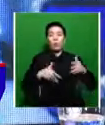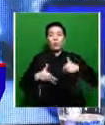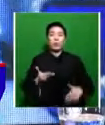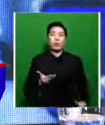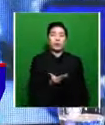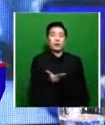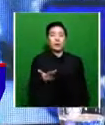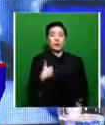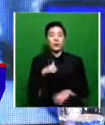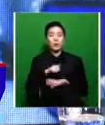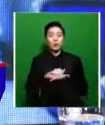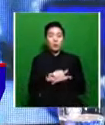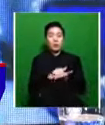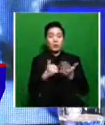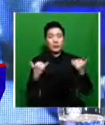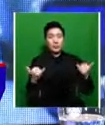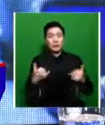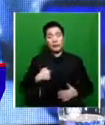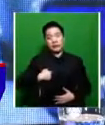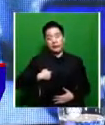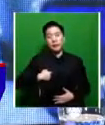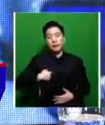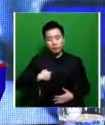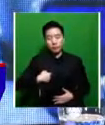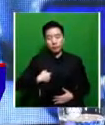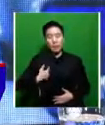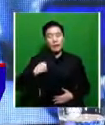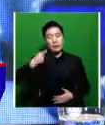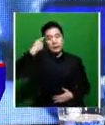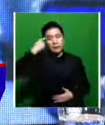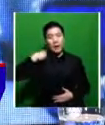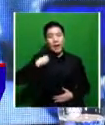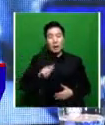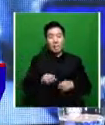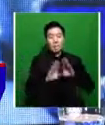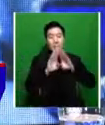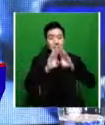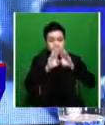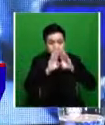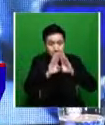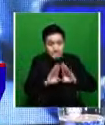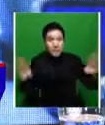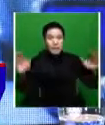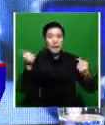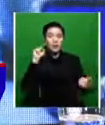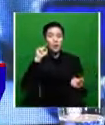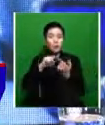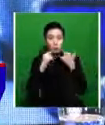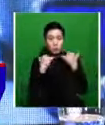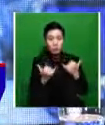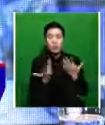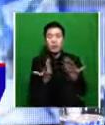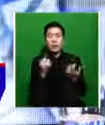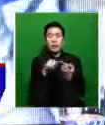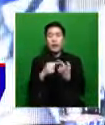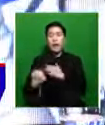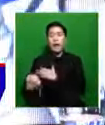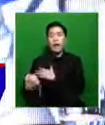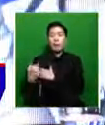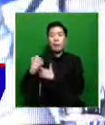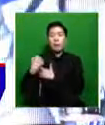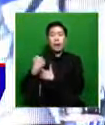าชนที่จะมาใช้บริการเนี่ยเราก็จะพิจารณาให้เปิดได้เมื่อถึงเวลาสมควรตรงนี้มันเป็นอำนาจ